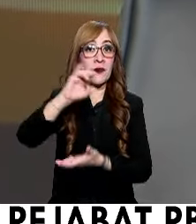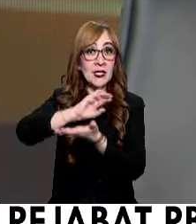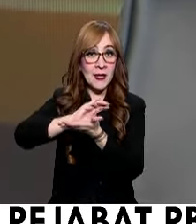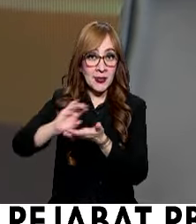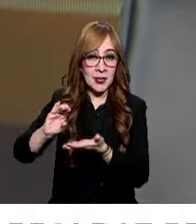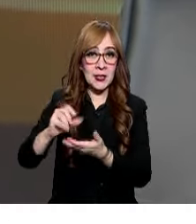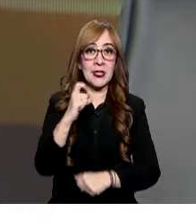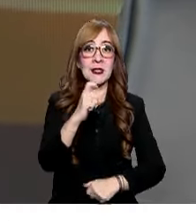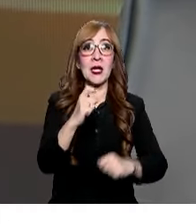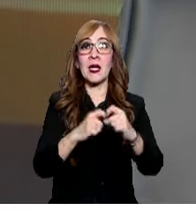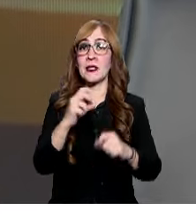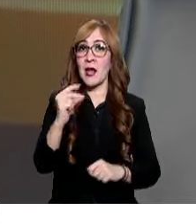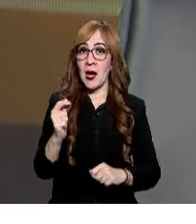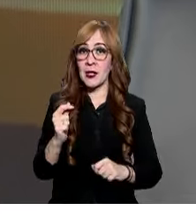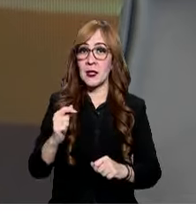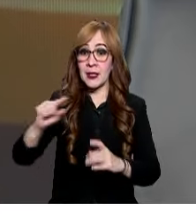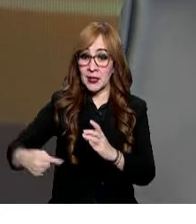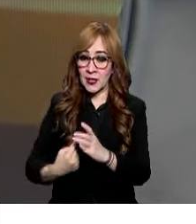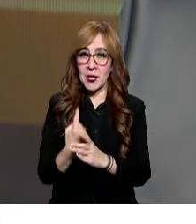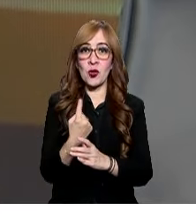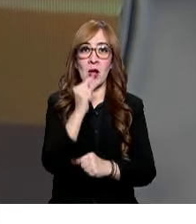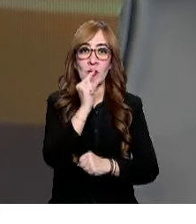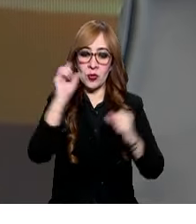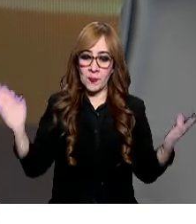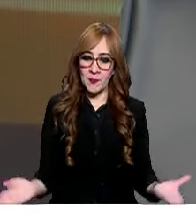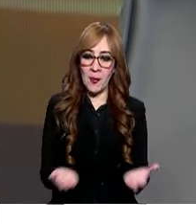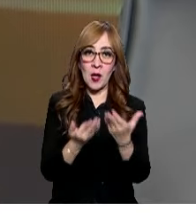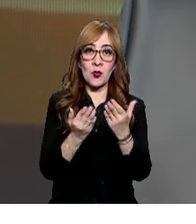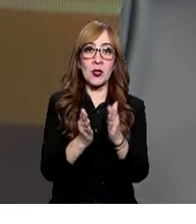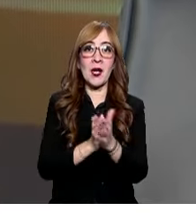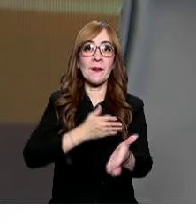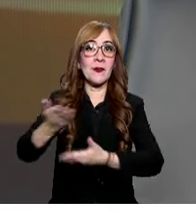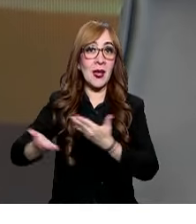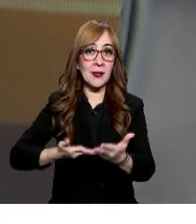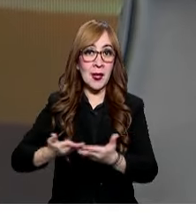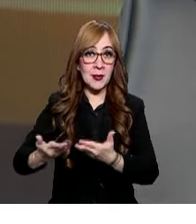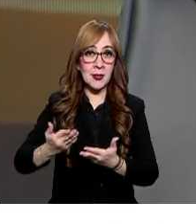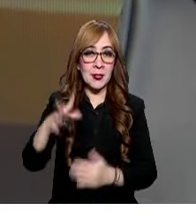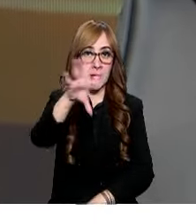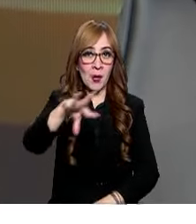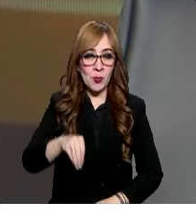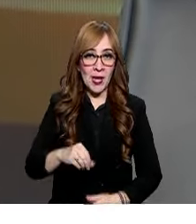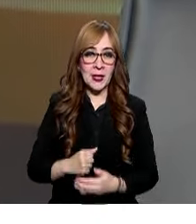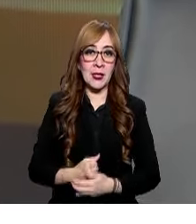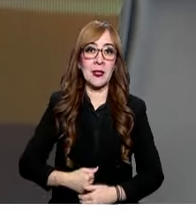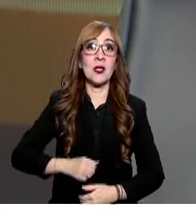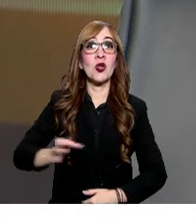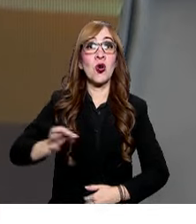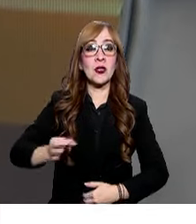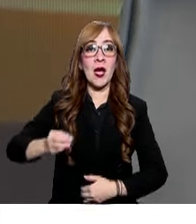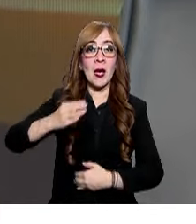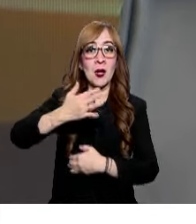CSR akan kita Satukan tekad dalam membangun dan melayani di Kabupaten Kota Waringin Timur